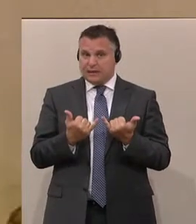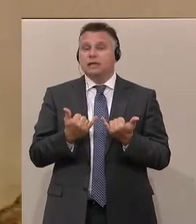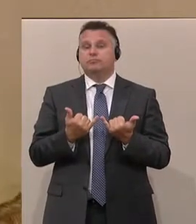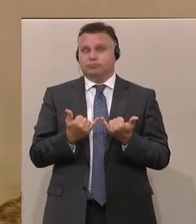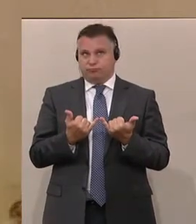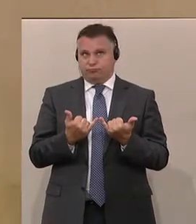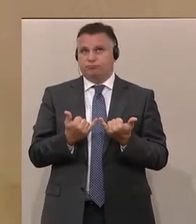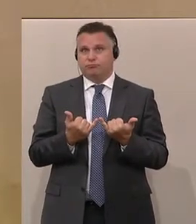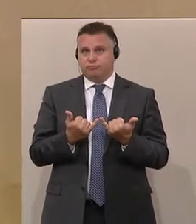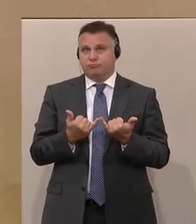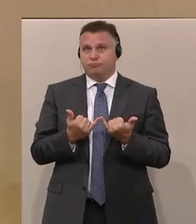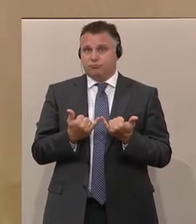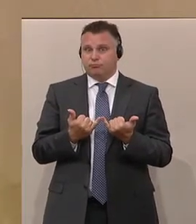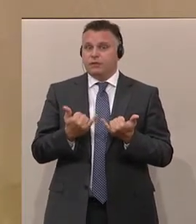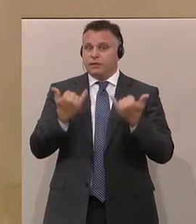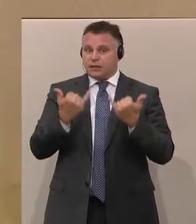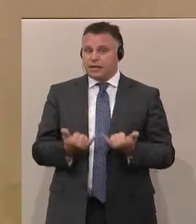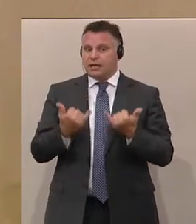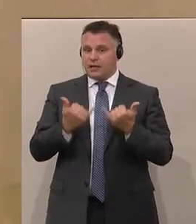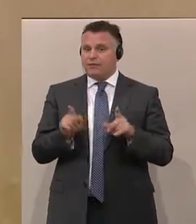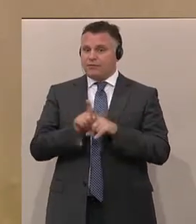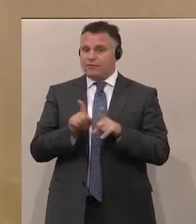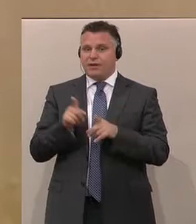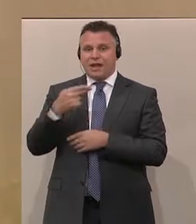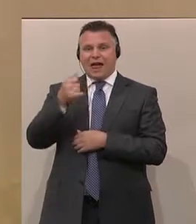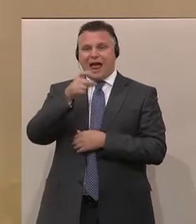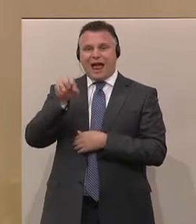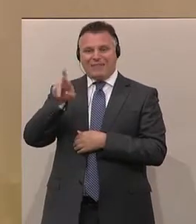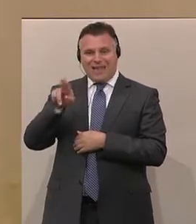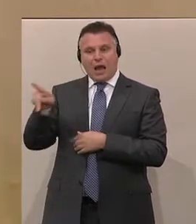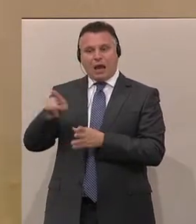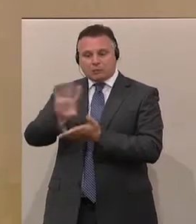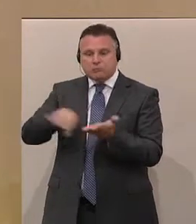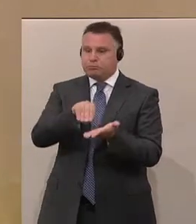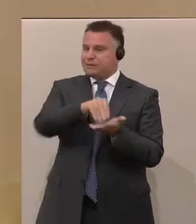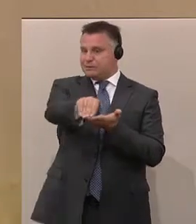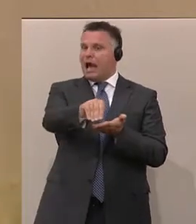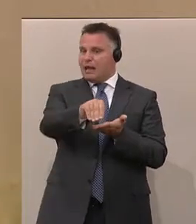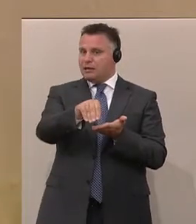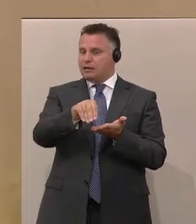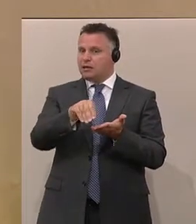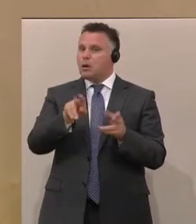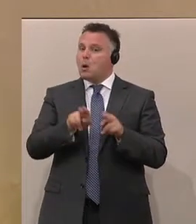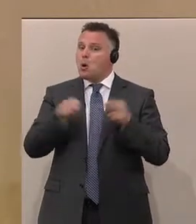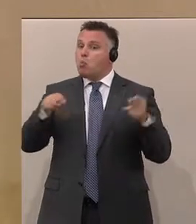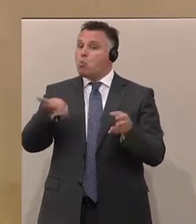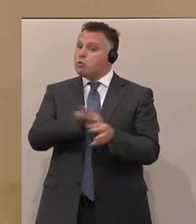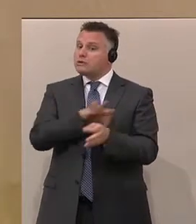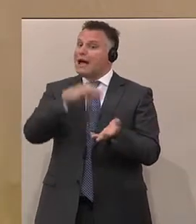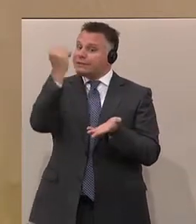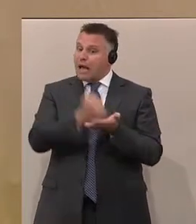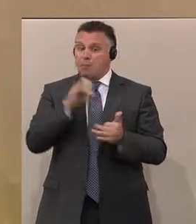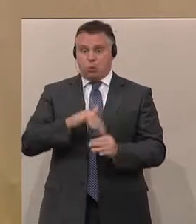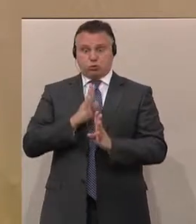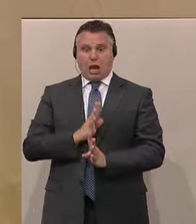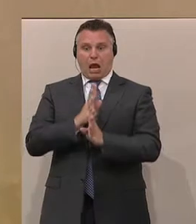ähnlich wie der Haider Cash damals, jetzt halt so ausgezahlt wird. Gerade, dass man sich nicht beim Bundeskanzleramt anstellen muss, damit